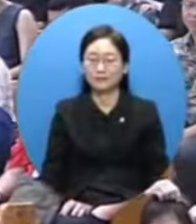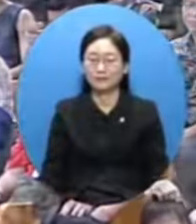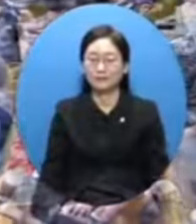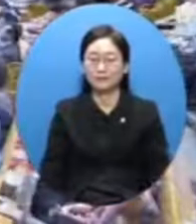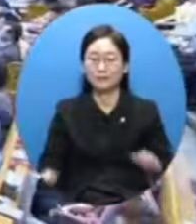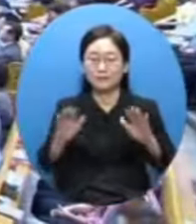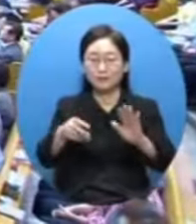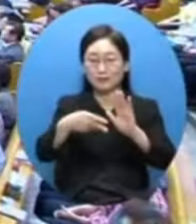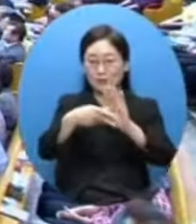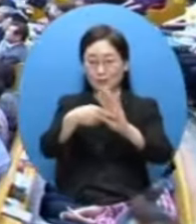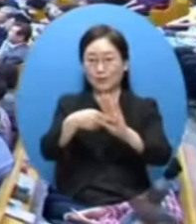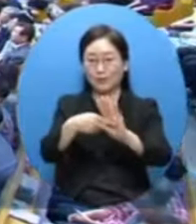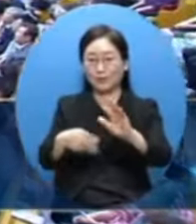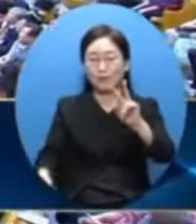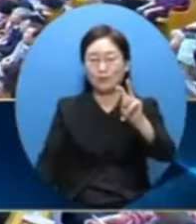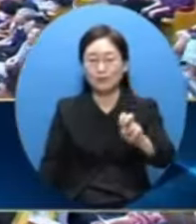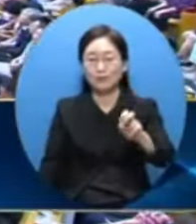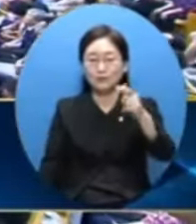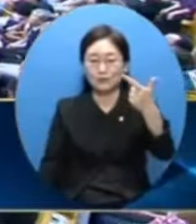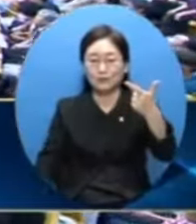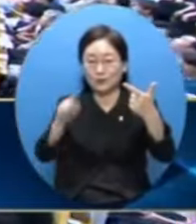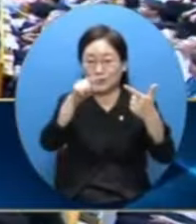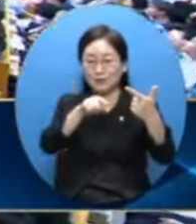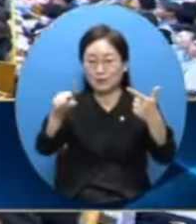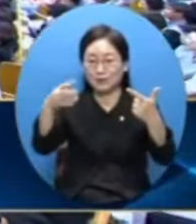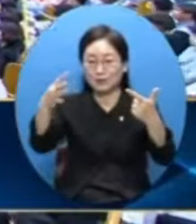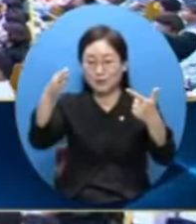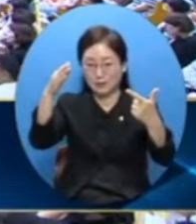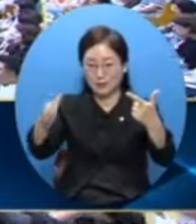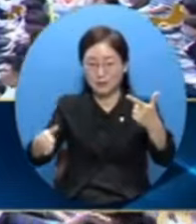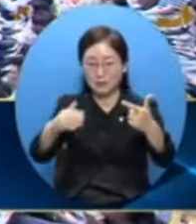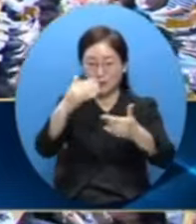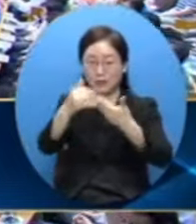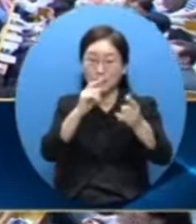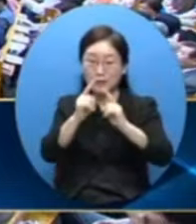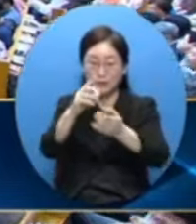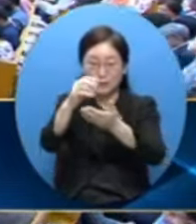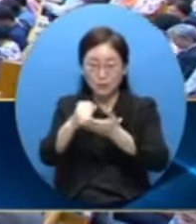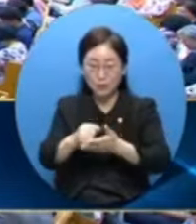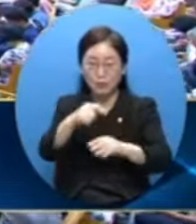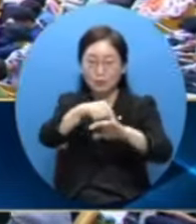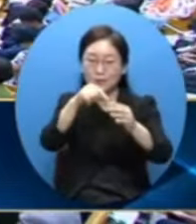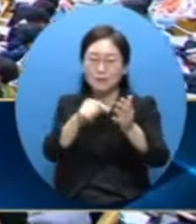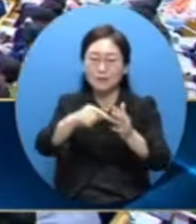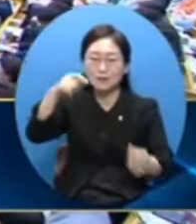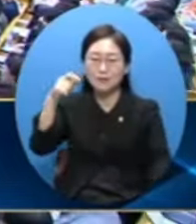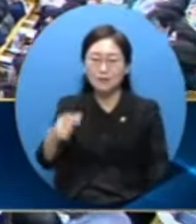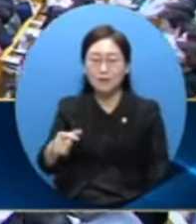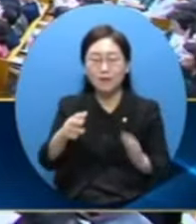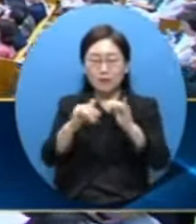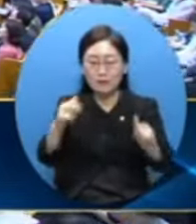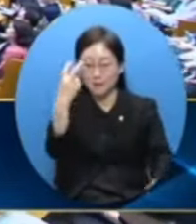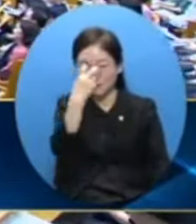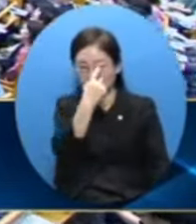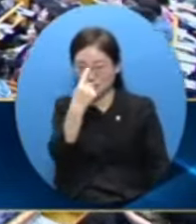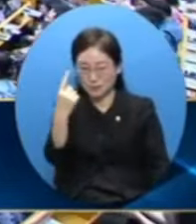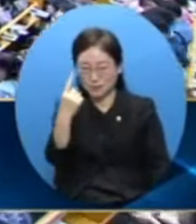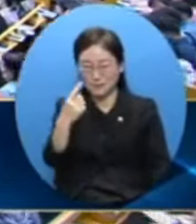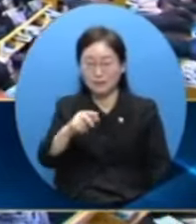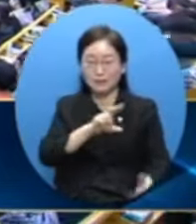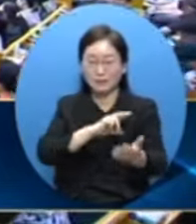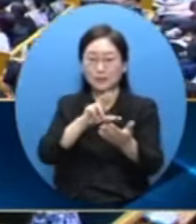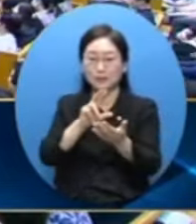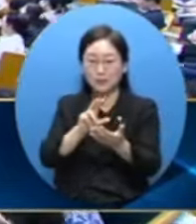오늘 이사야서 26장 1절로 4절 말씀을 가지고 심지가 견고한 자를 지키시리니 이같은